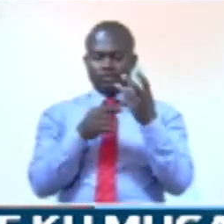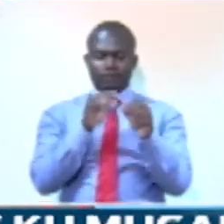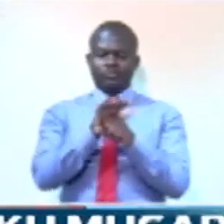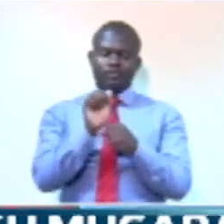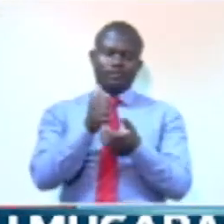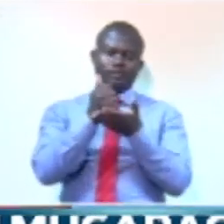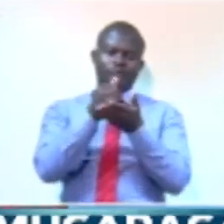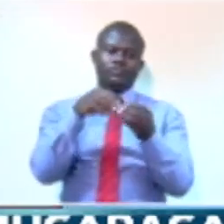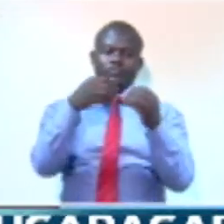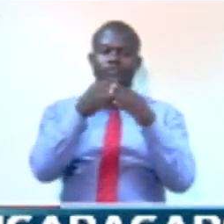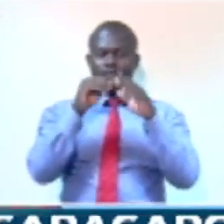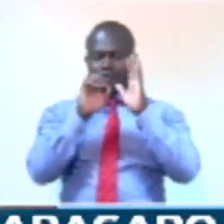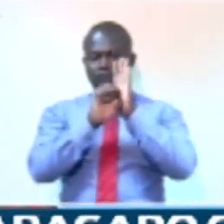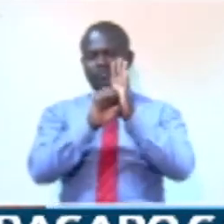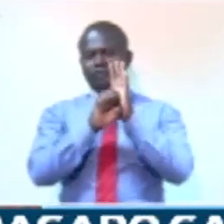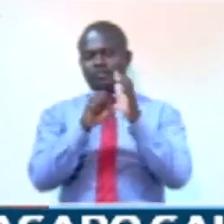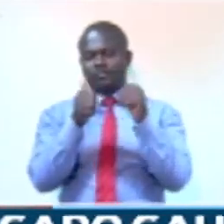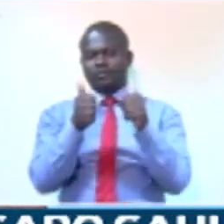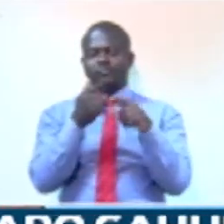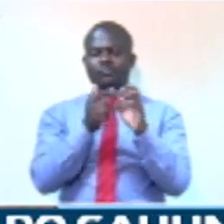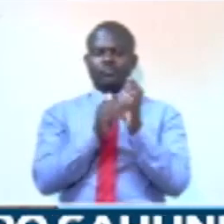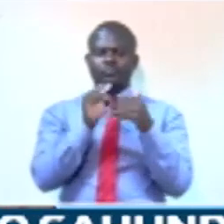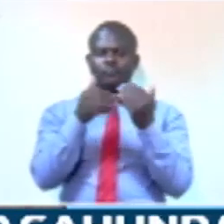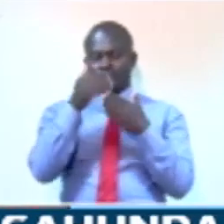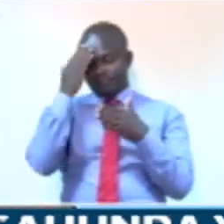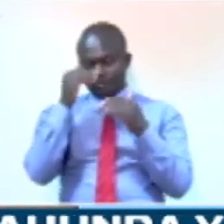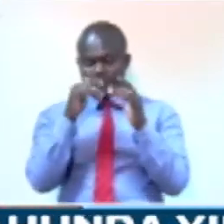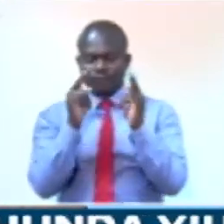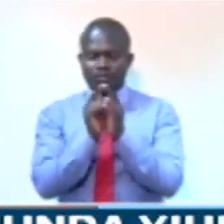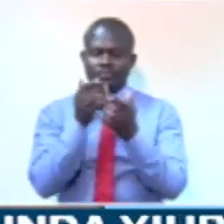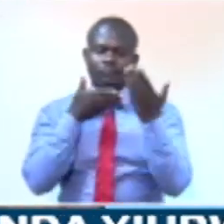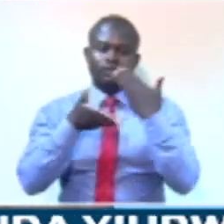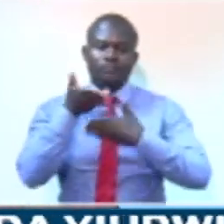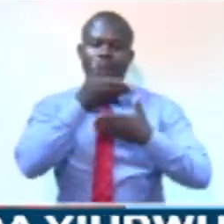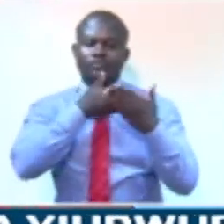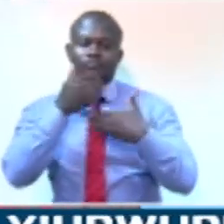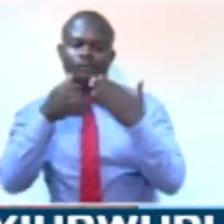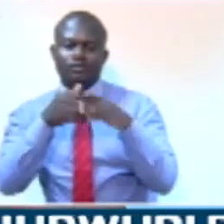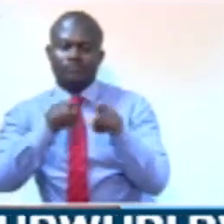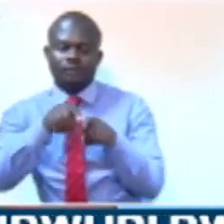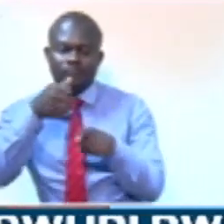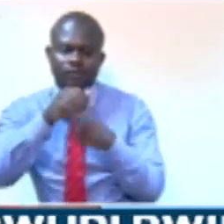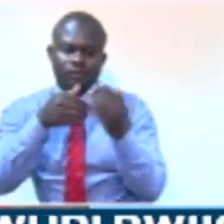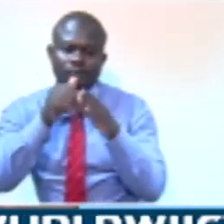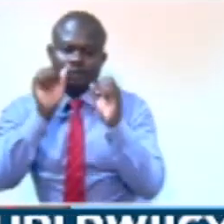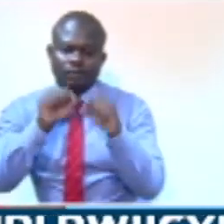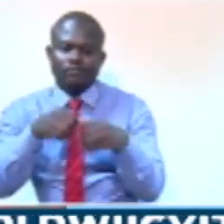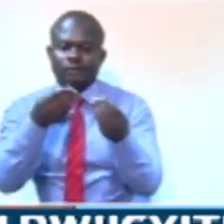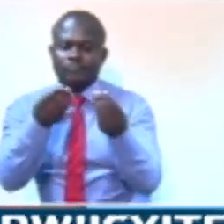byaha icyitegererezo. Ariko kuko inama biba ari ibiganiro, nabo bashobora